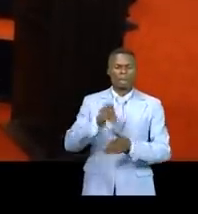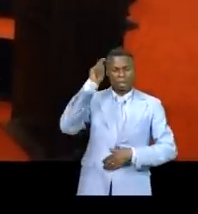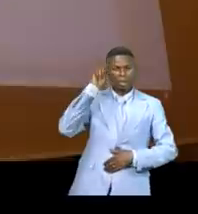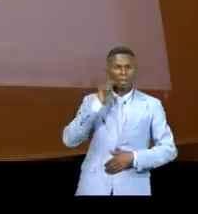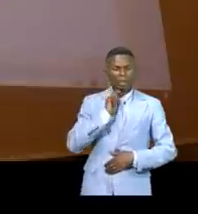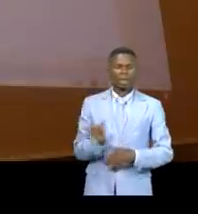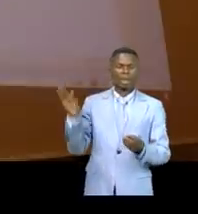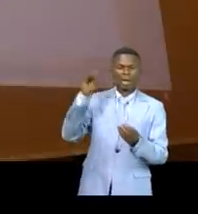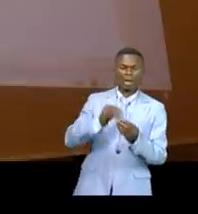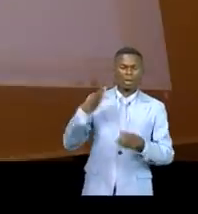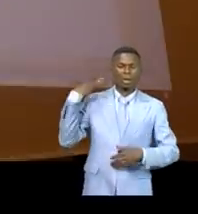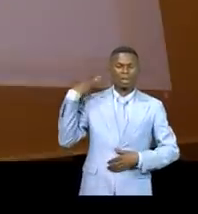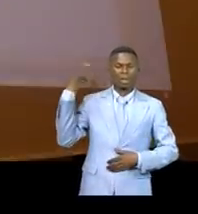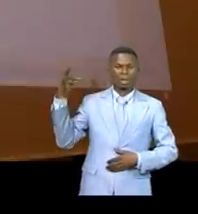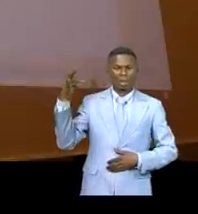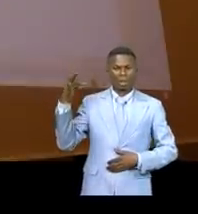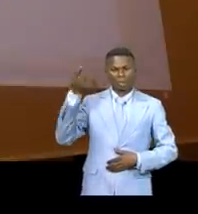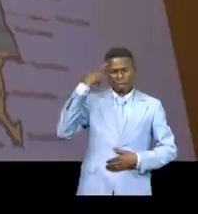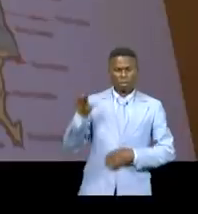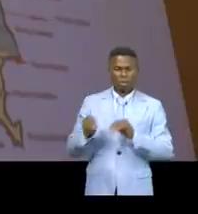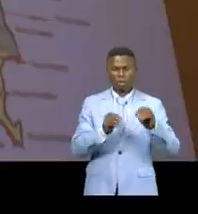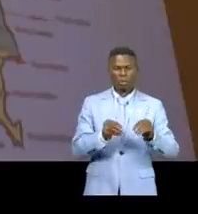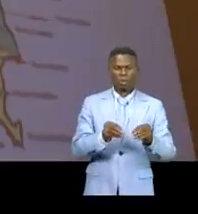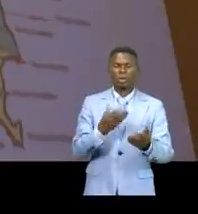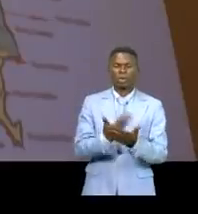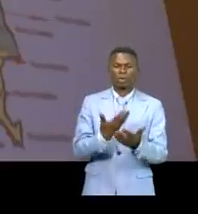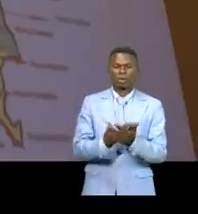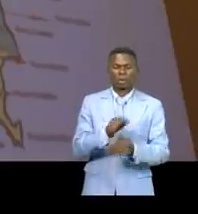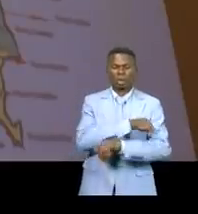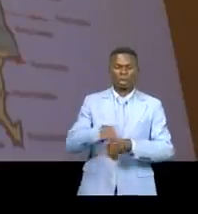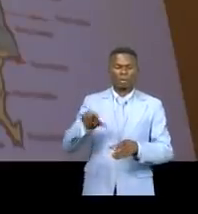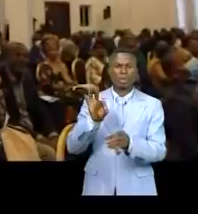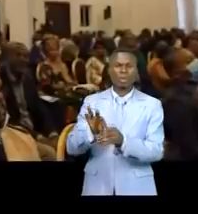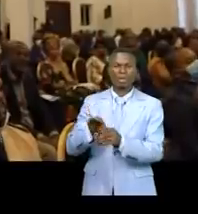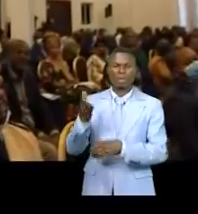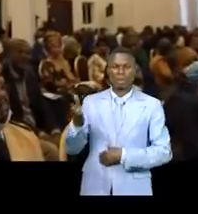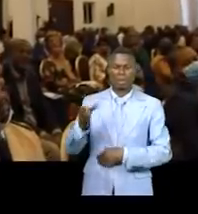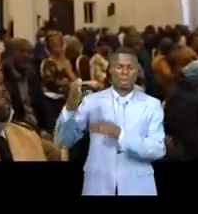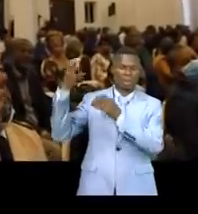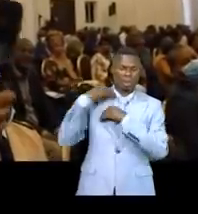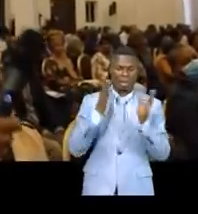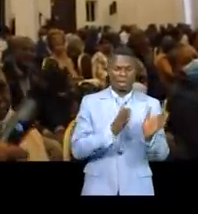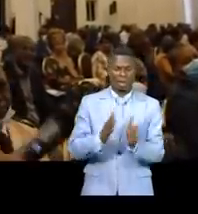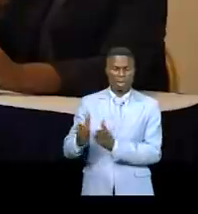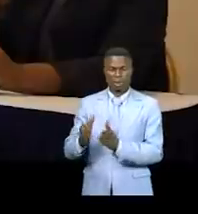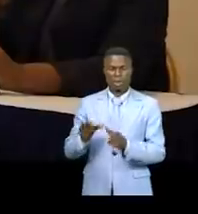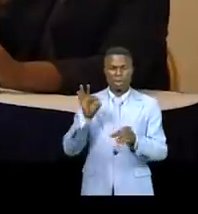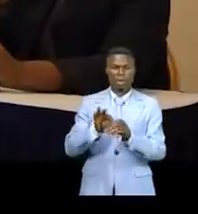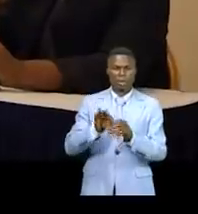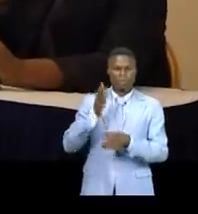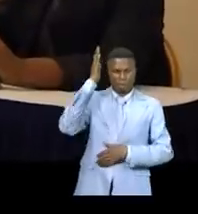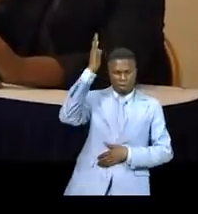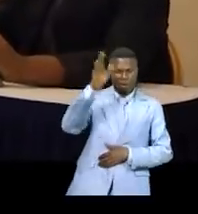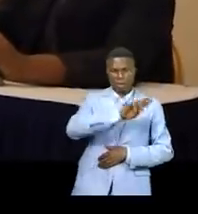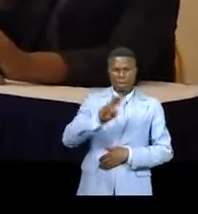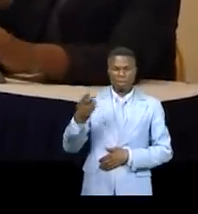la sélection des candidatures pour la mise en place urgente du bureau de la CENI chargé de préparer les échéances électorales